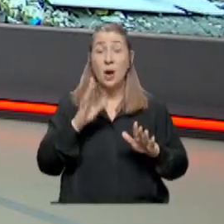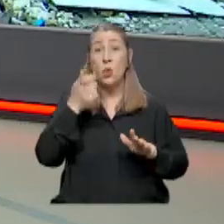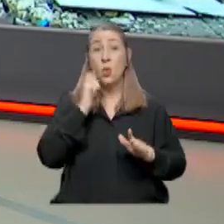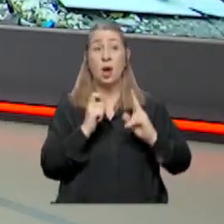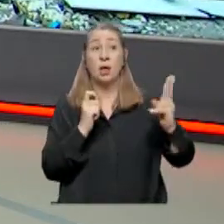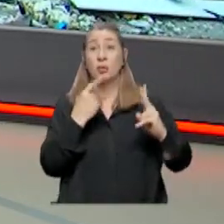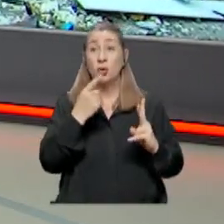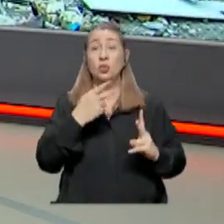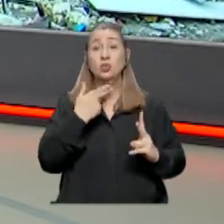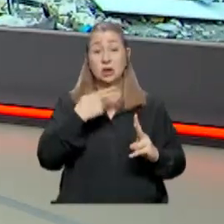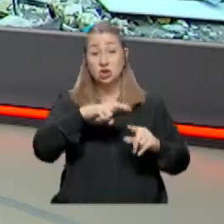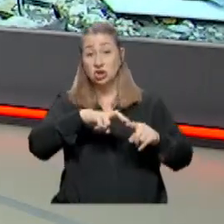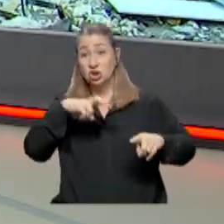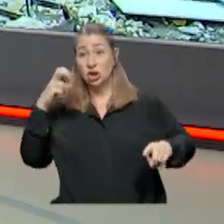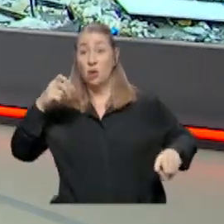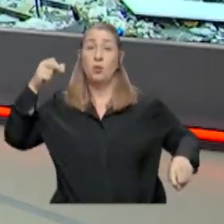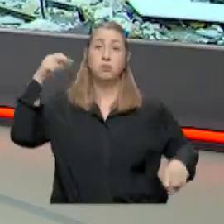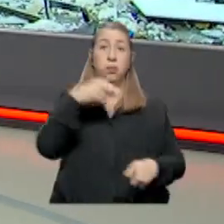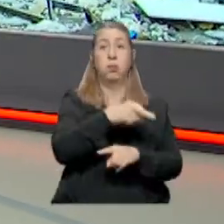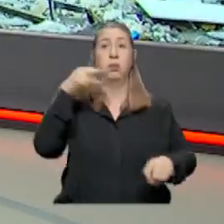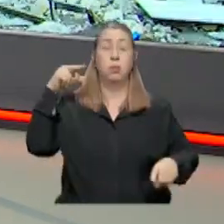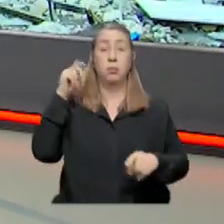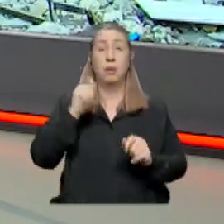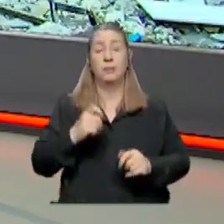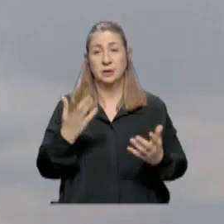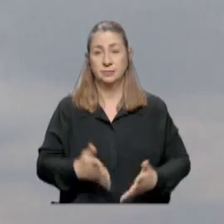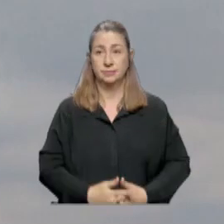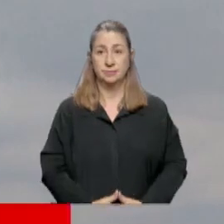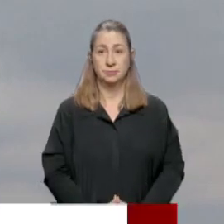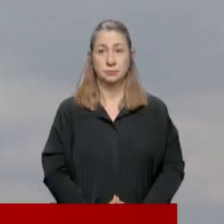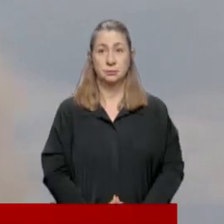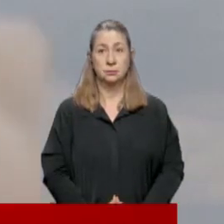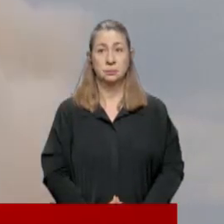tarafı diyor ki Rusya çekilirken vurdu.